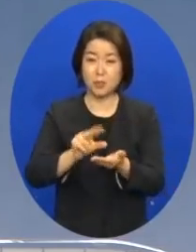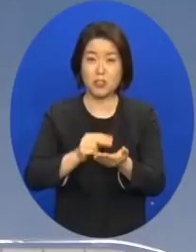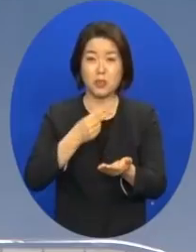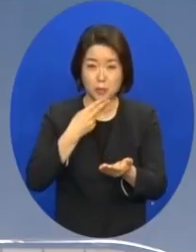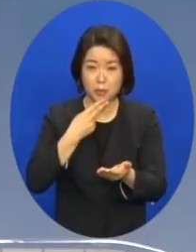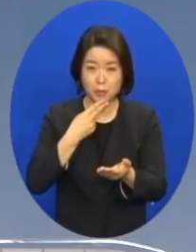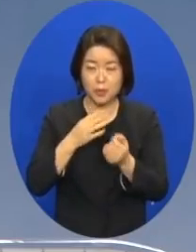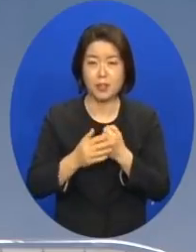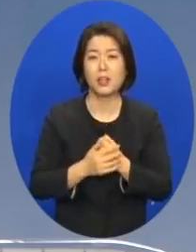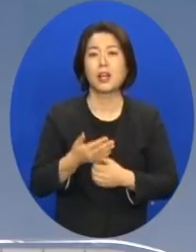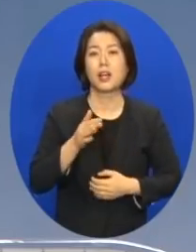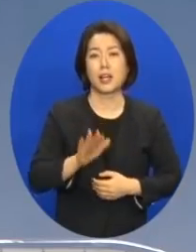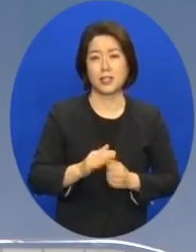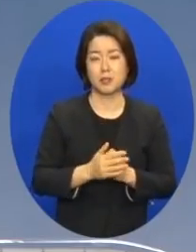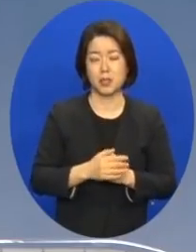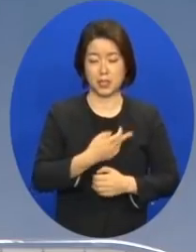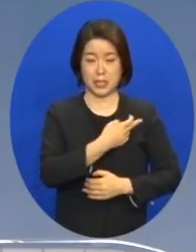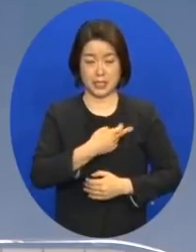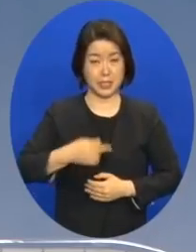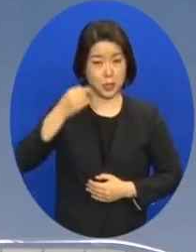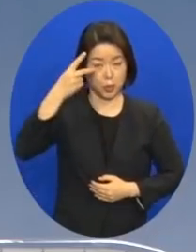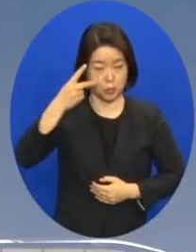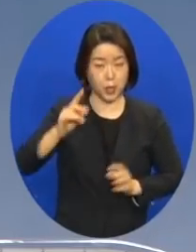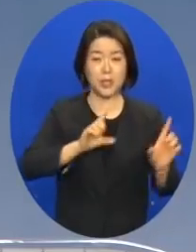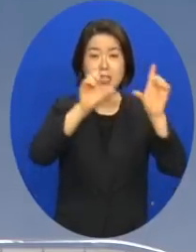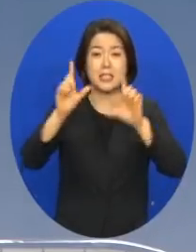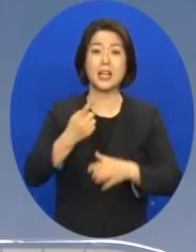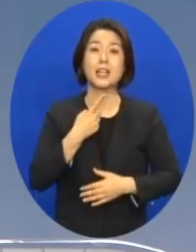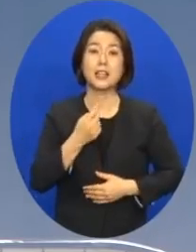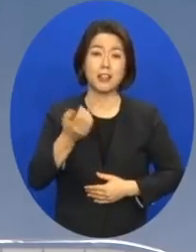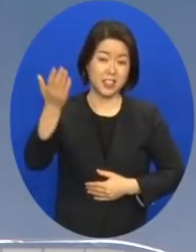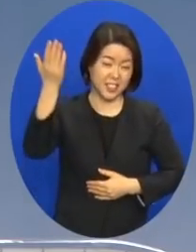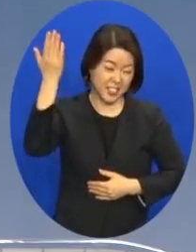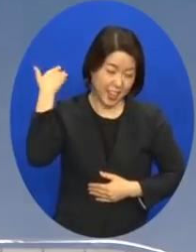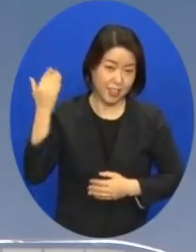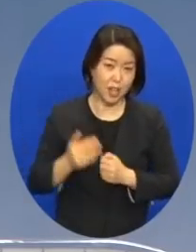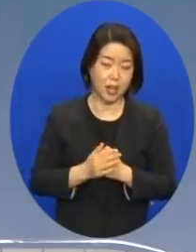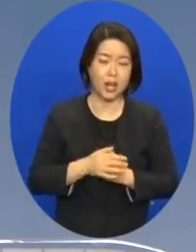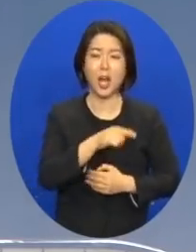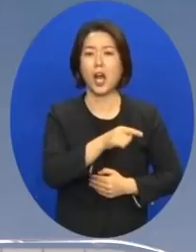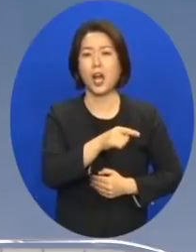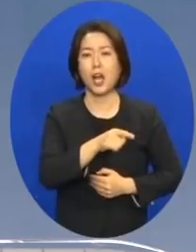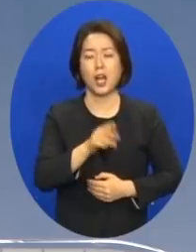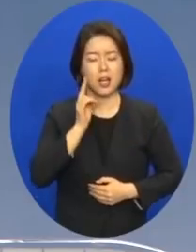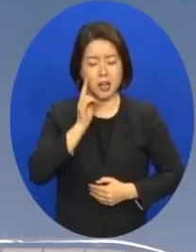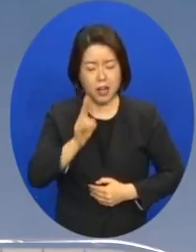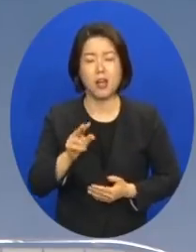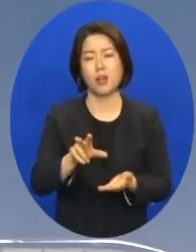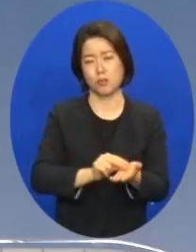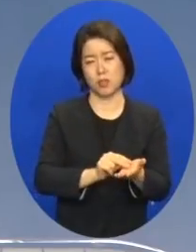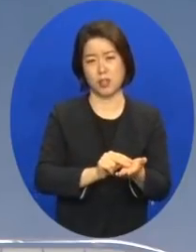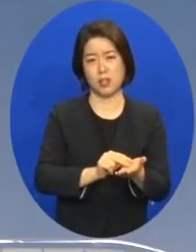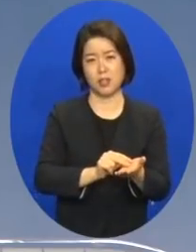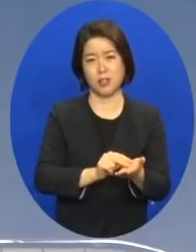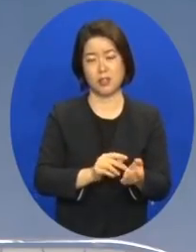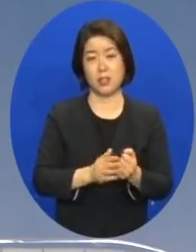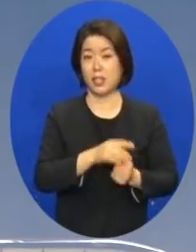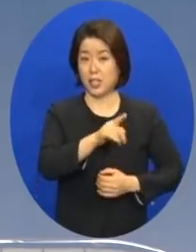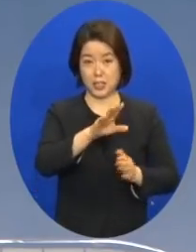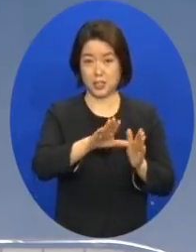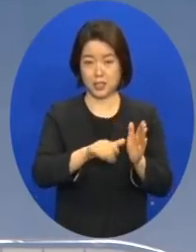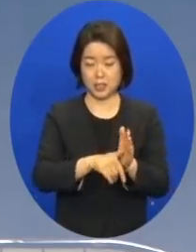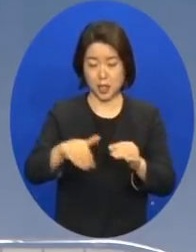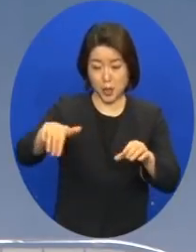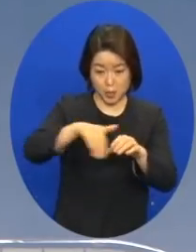아니지만, 사도 바울이 있었던 이 당시 때에는 대단히 심각한 문제였습니다. 그때